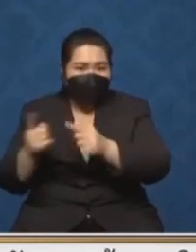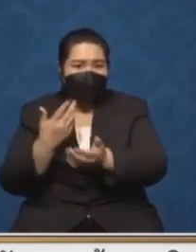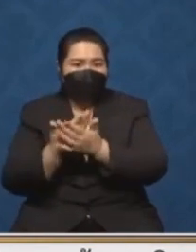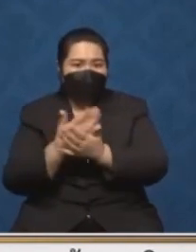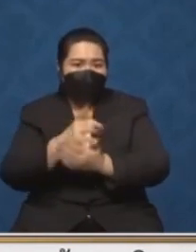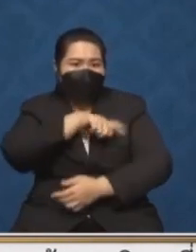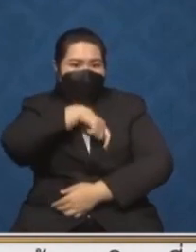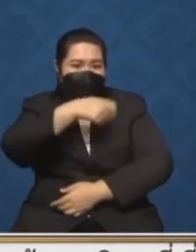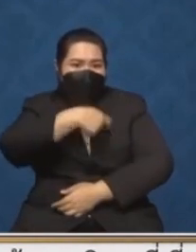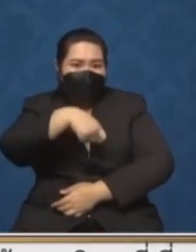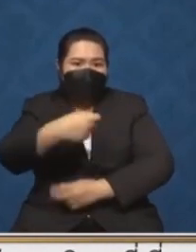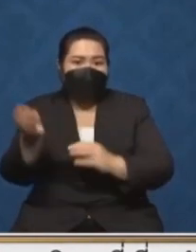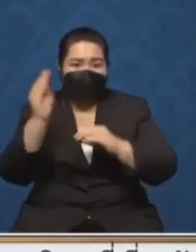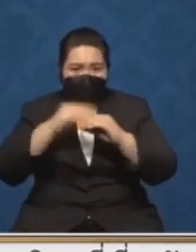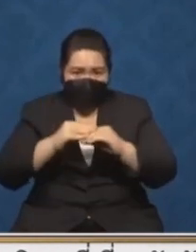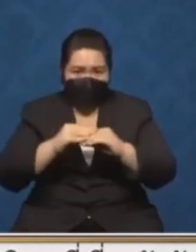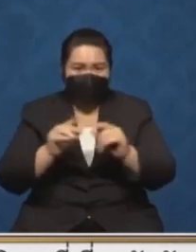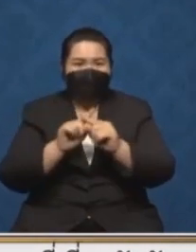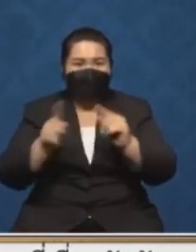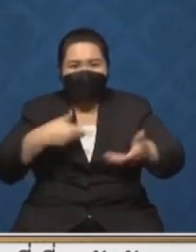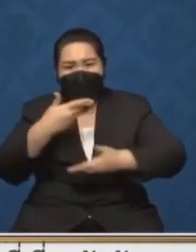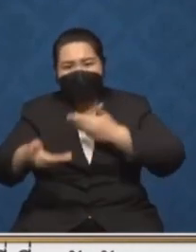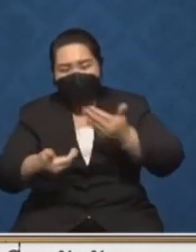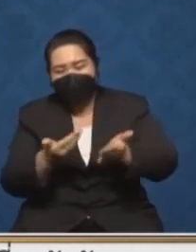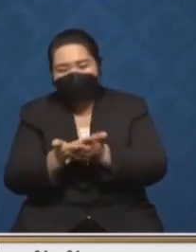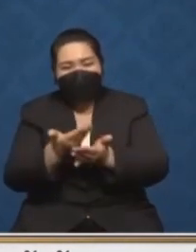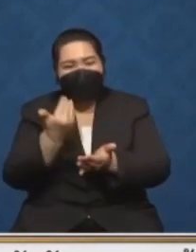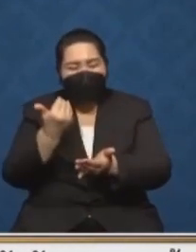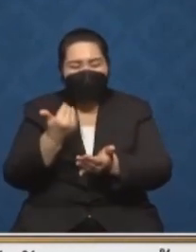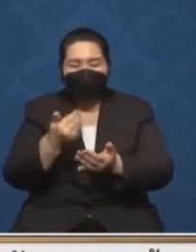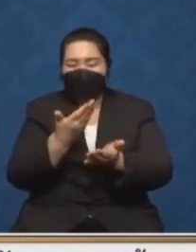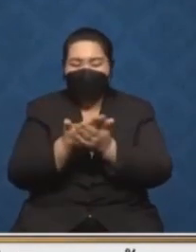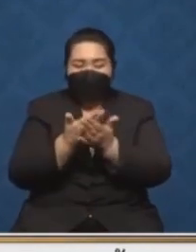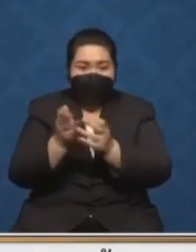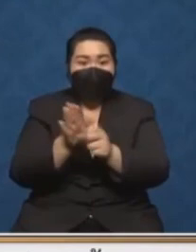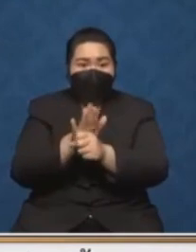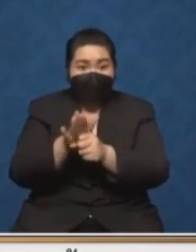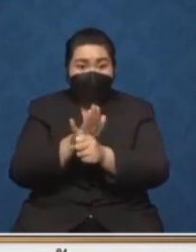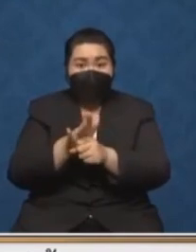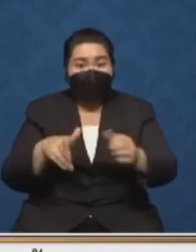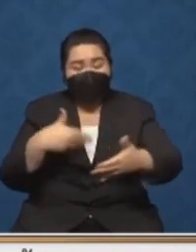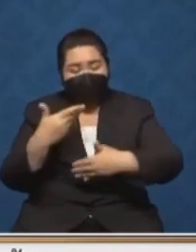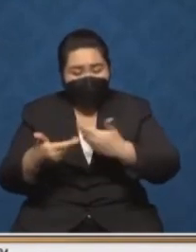มขึ้น เพรนั้แนที่จะขายได้ในราคาที่พออยู่ได้